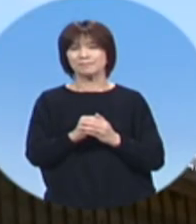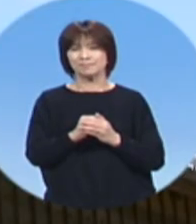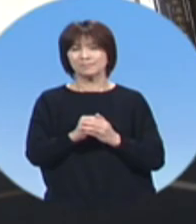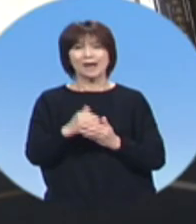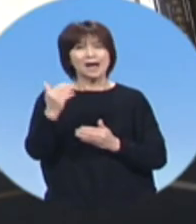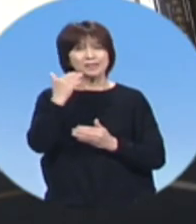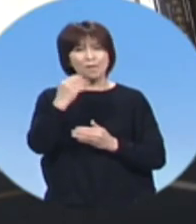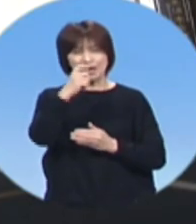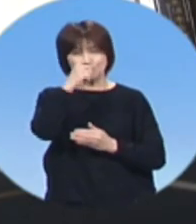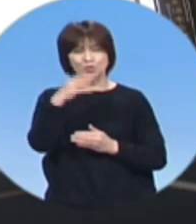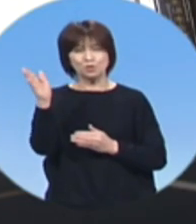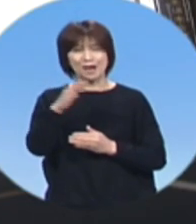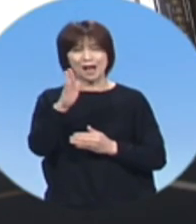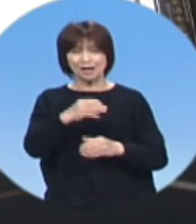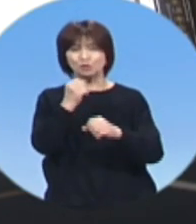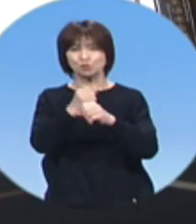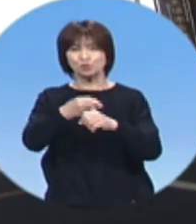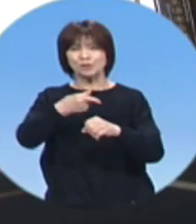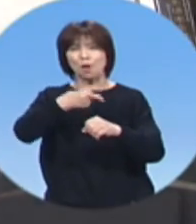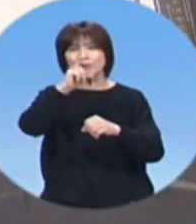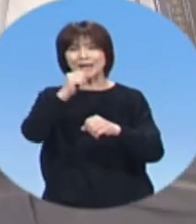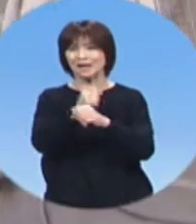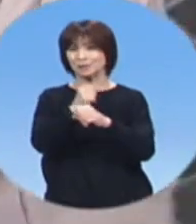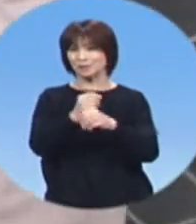さわらに古くからある造り酒屋です。